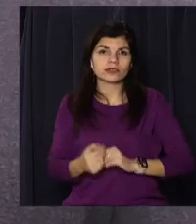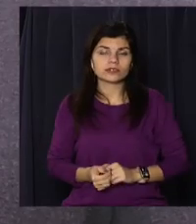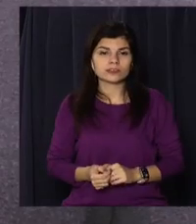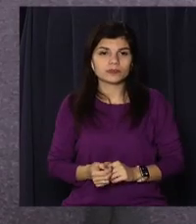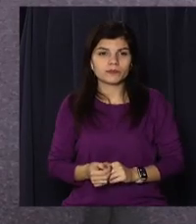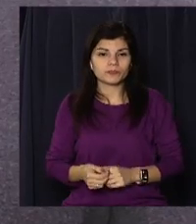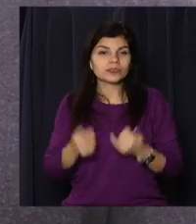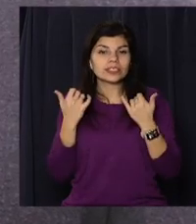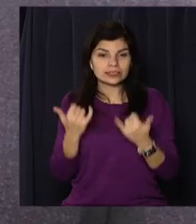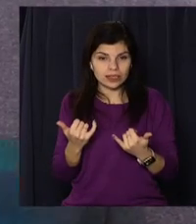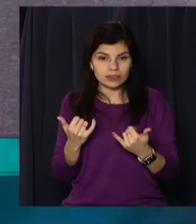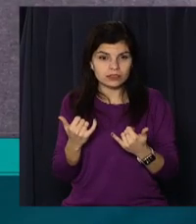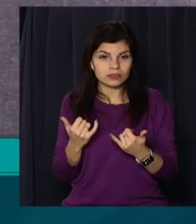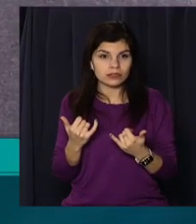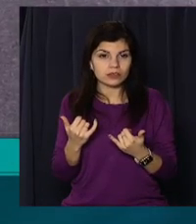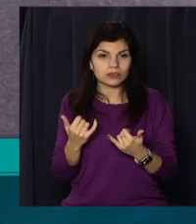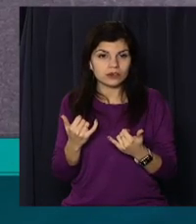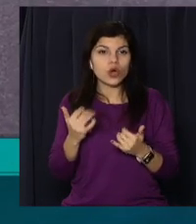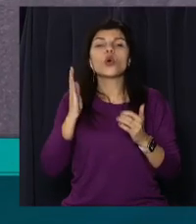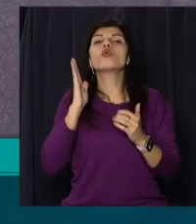095-732-1212. Зараз